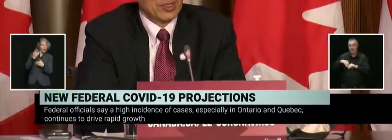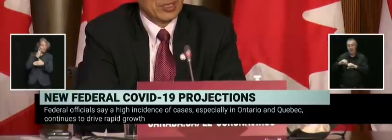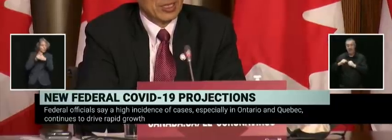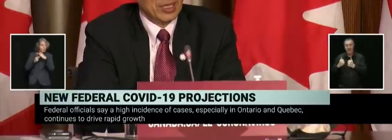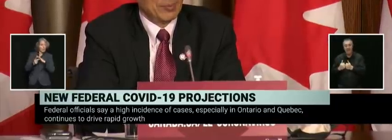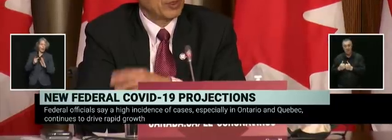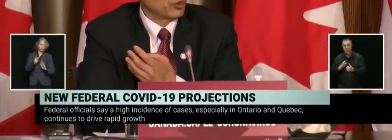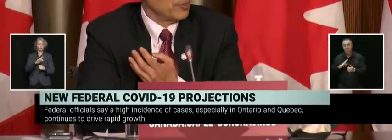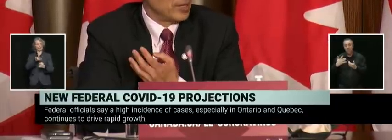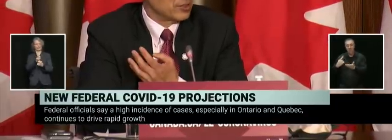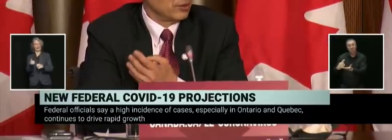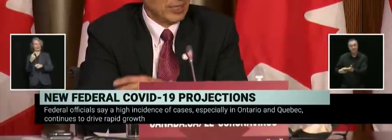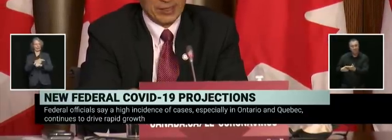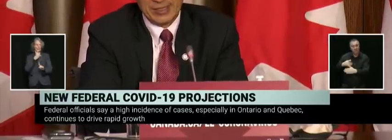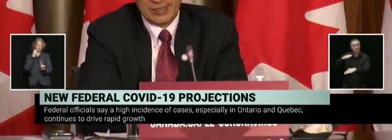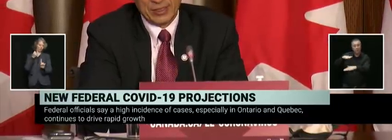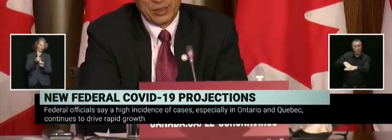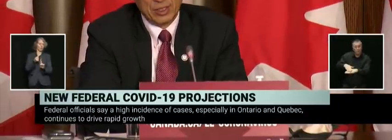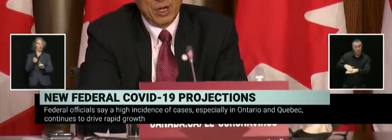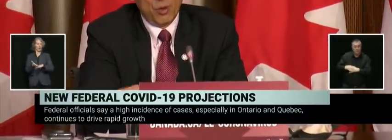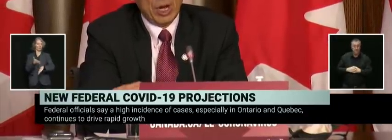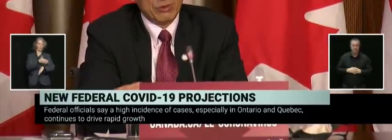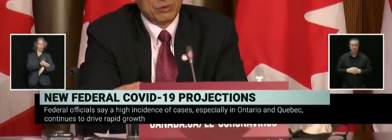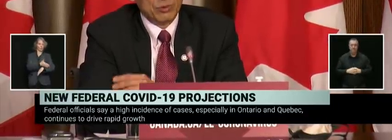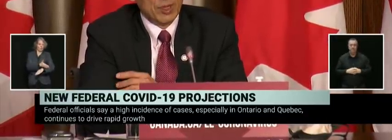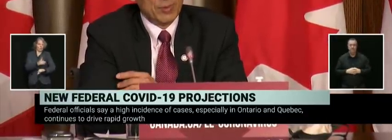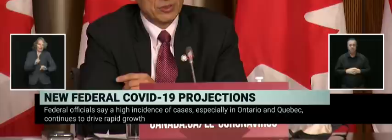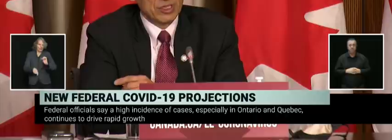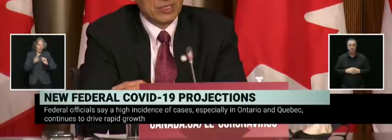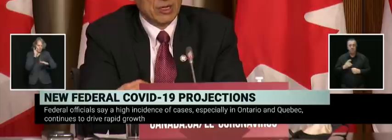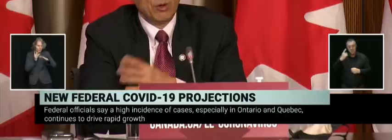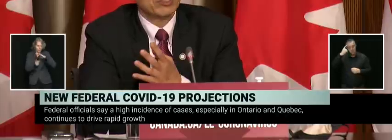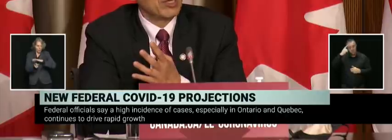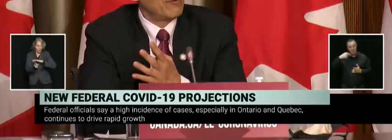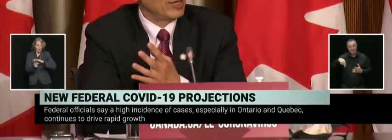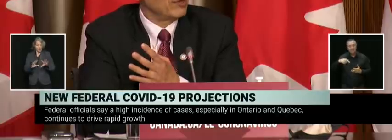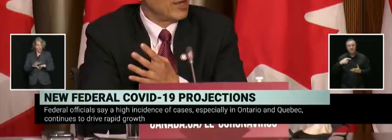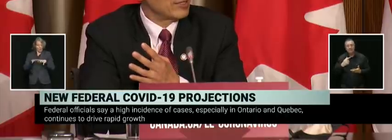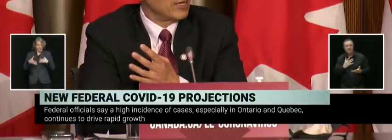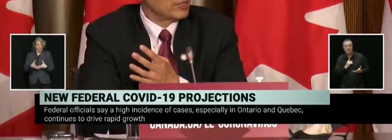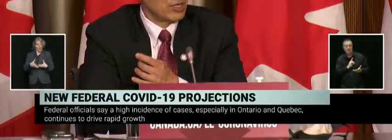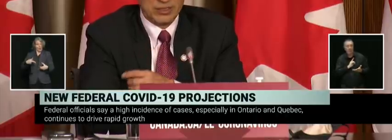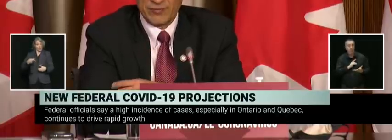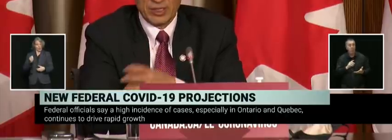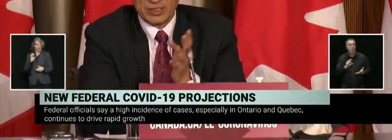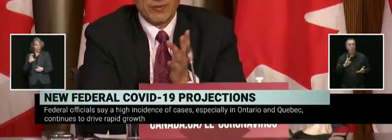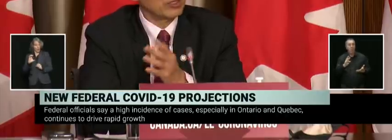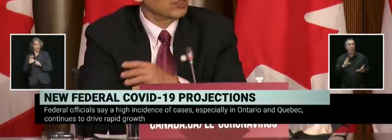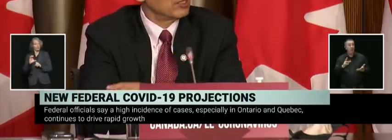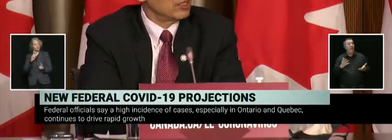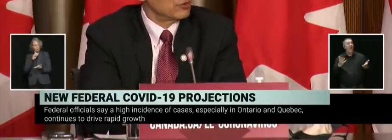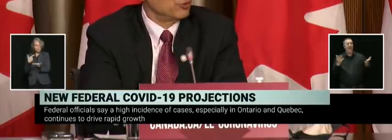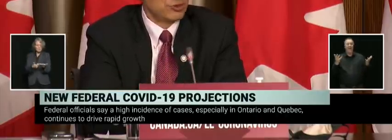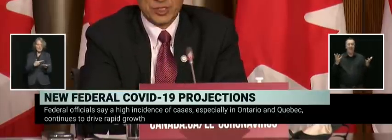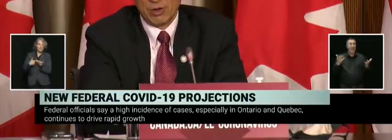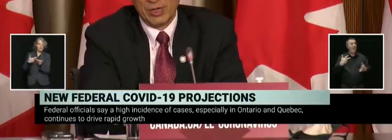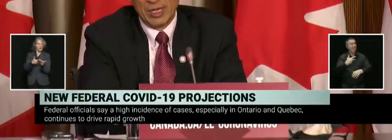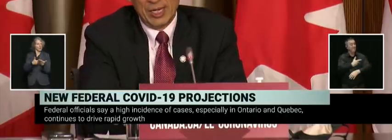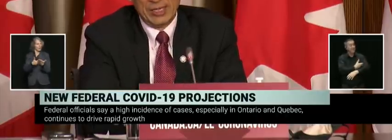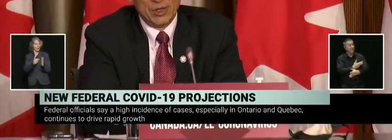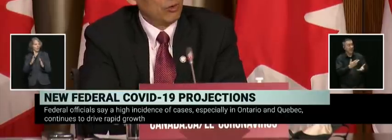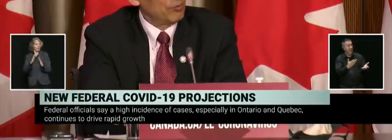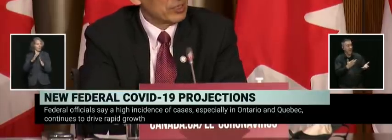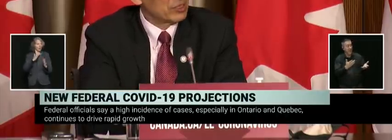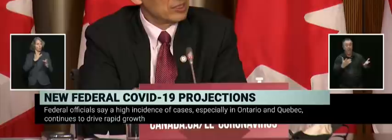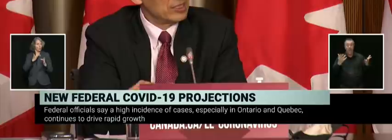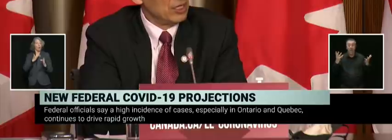je pense que la préoccupation, la crainte, c'est que, wow, tout le monde pense que c'est avec la vaccination, ça va être la solution.